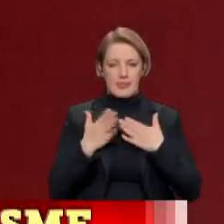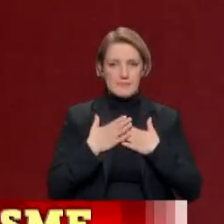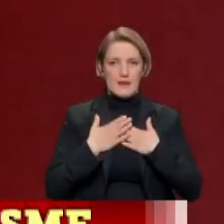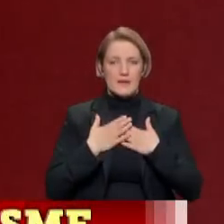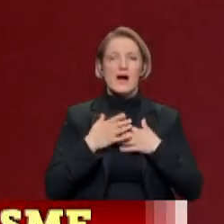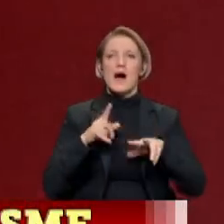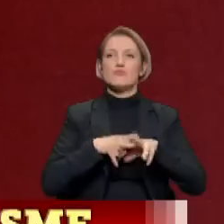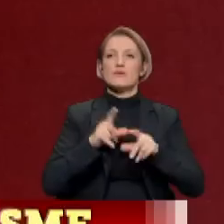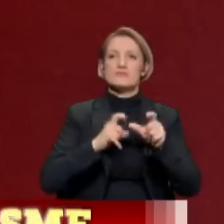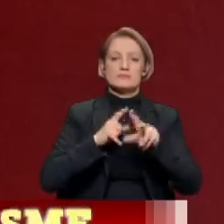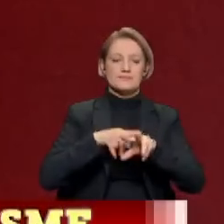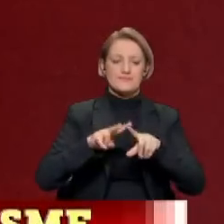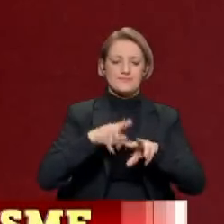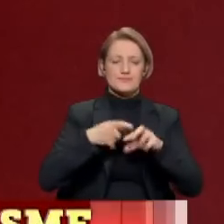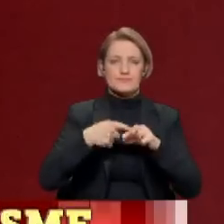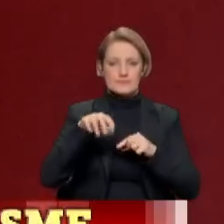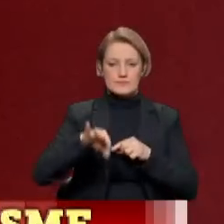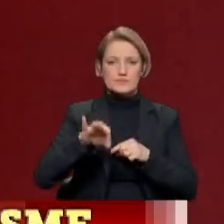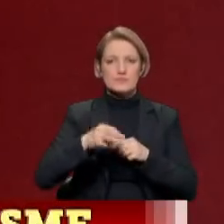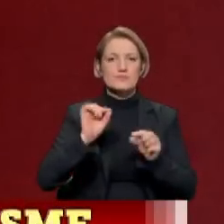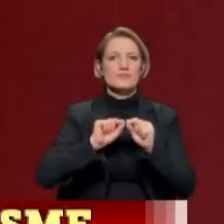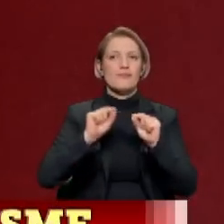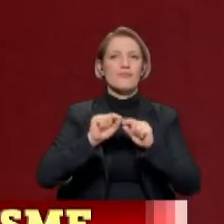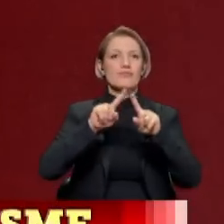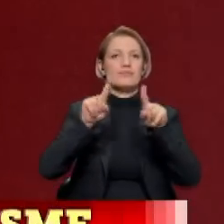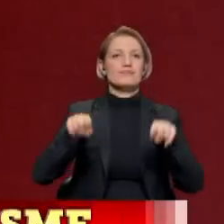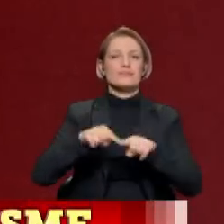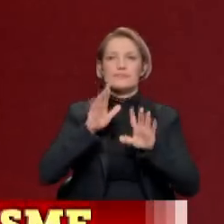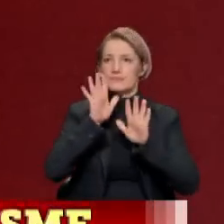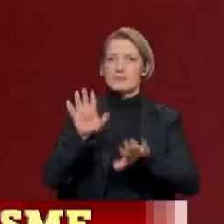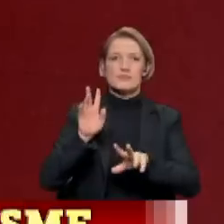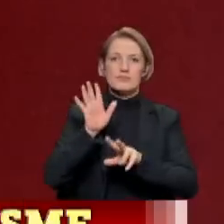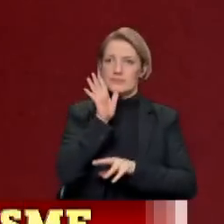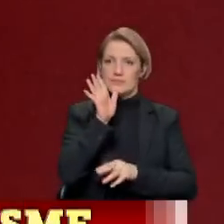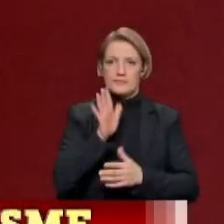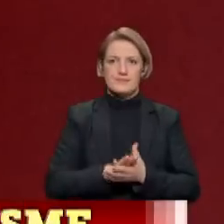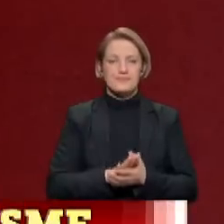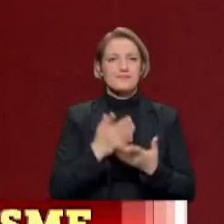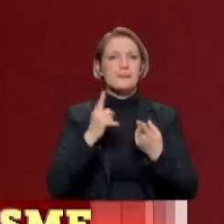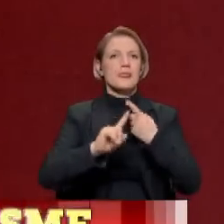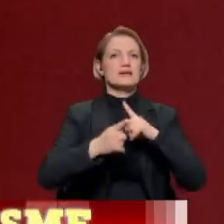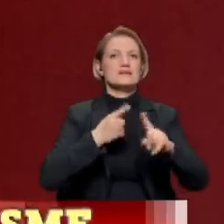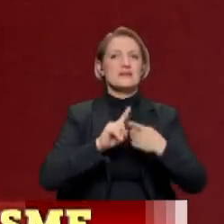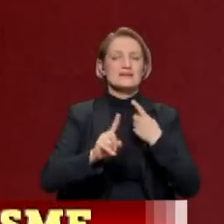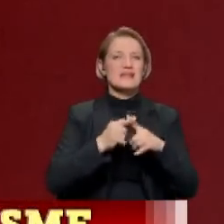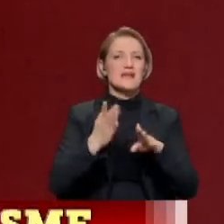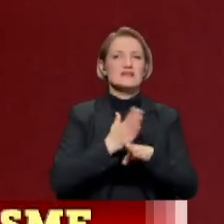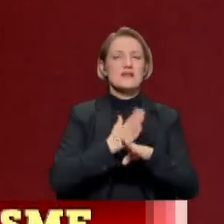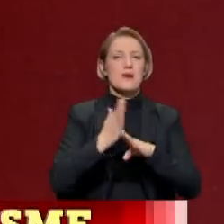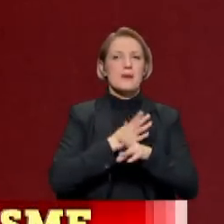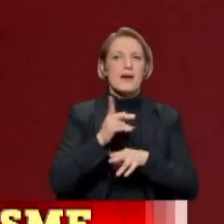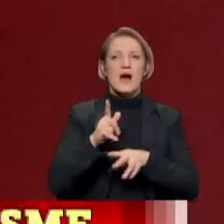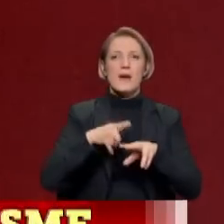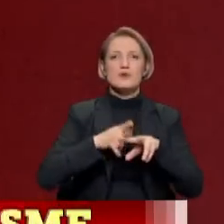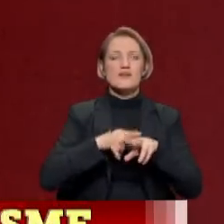Abdüllatif Şener'in şu anki ekonomik portföyünü biliyorum. Biliyorum. Ve siyasetten sebep Abdüllatif